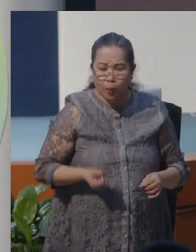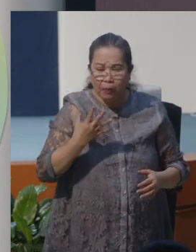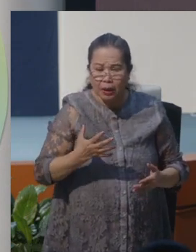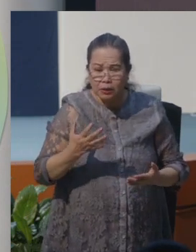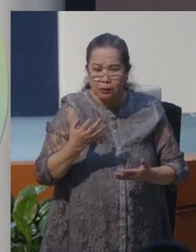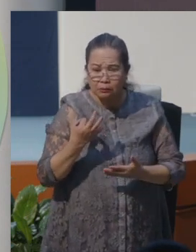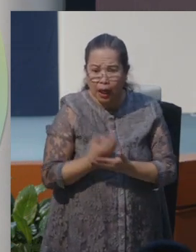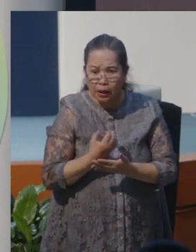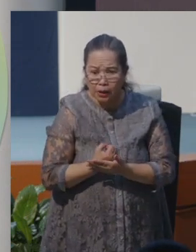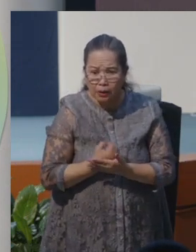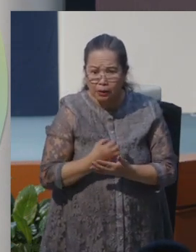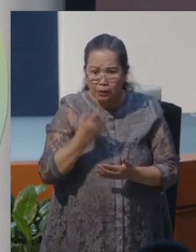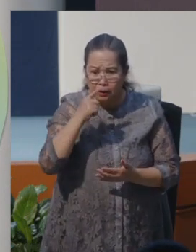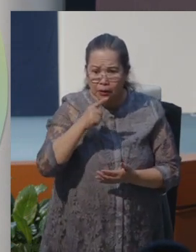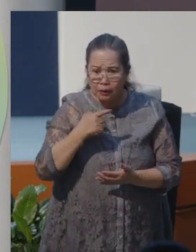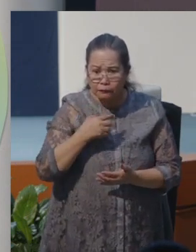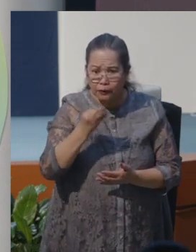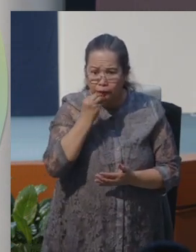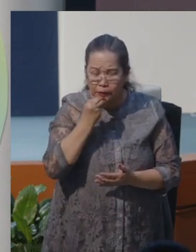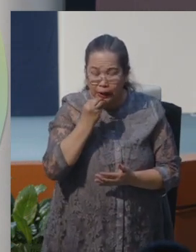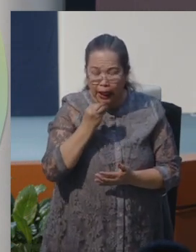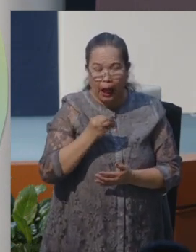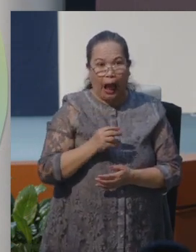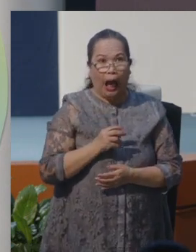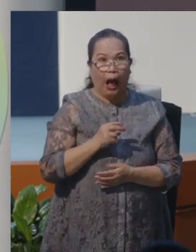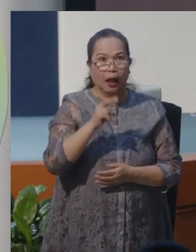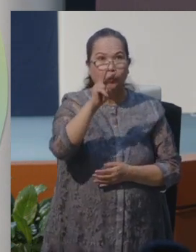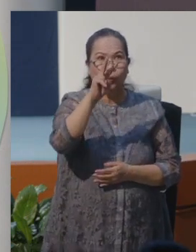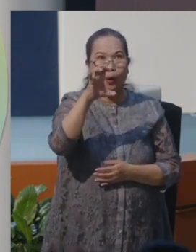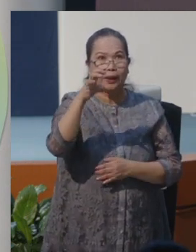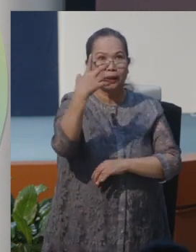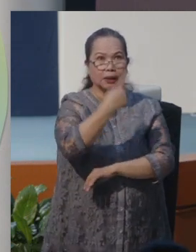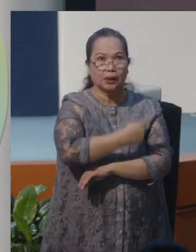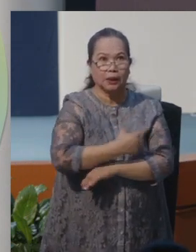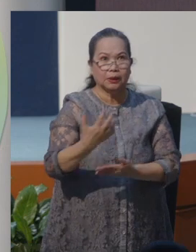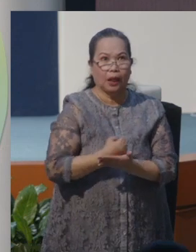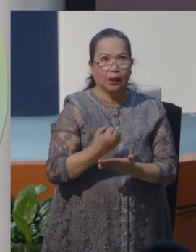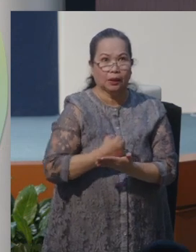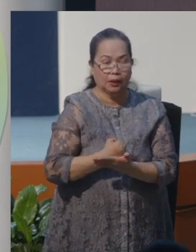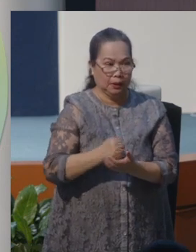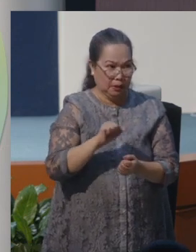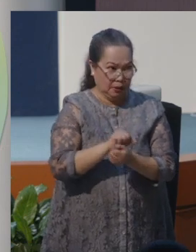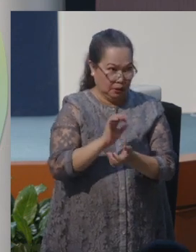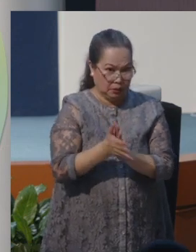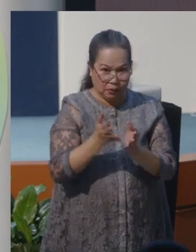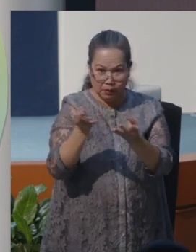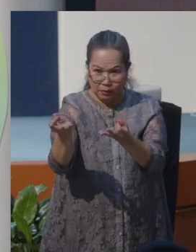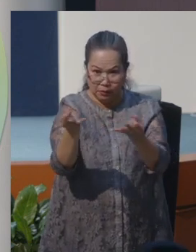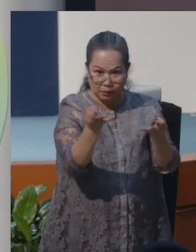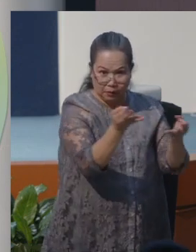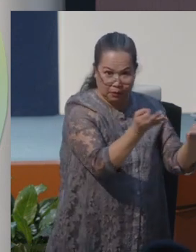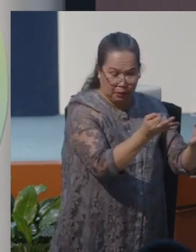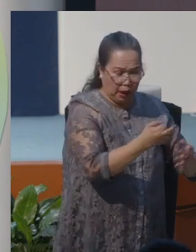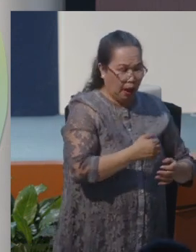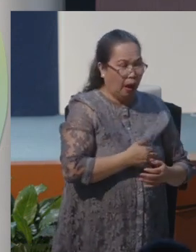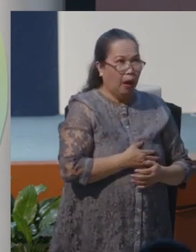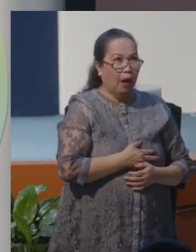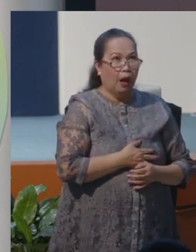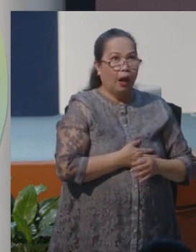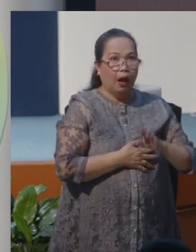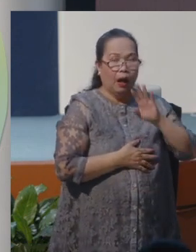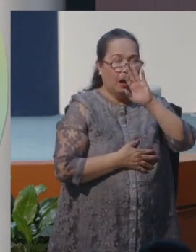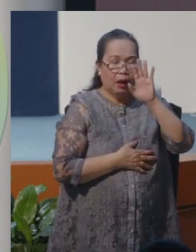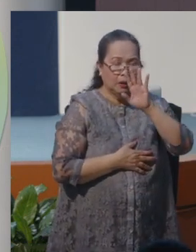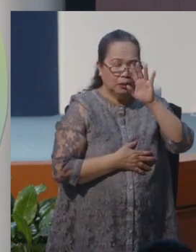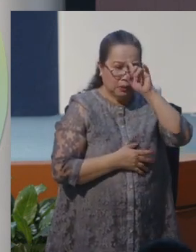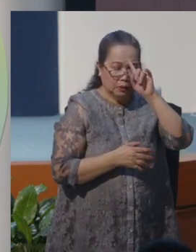denarii. Naku, laking halaga noon nung araw. So, parang ang dating niya, wala siyang pananampalataya. Lalo